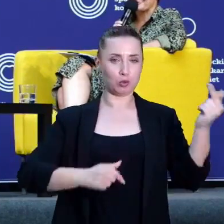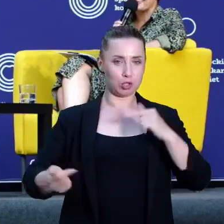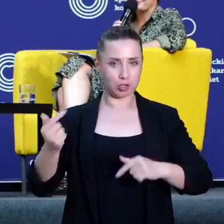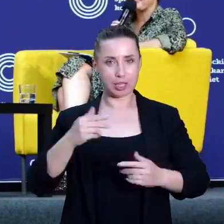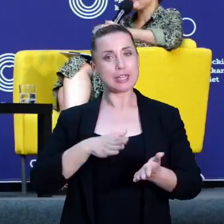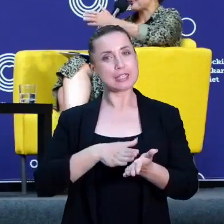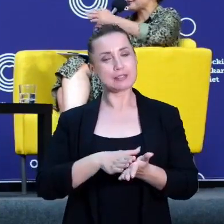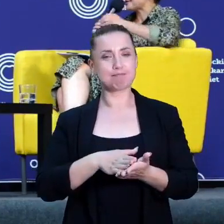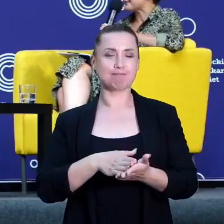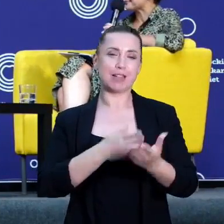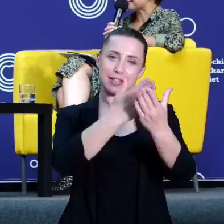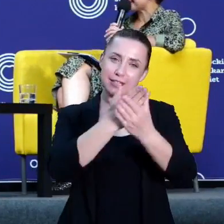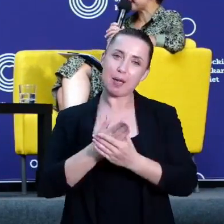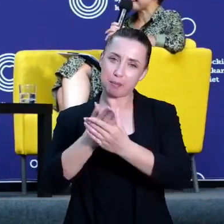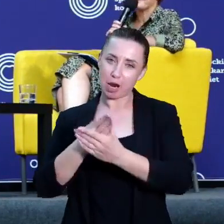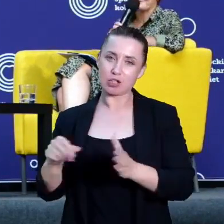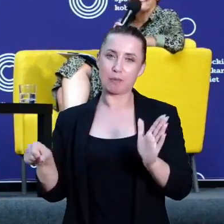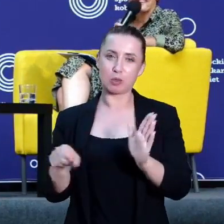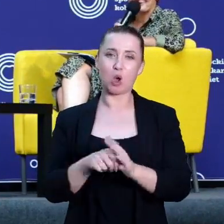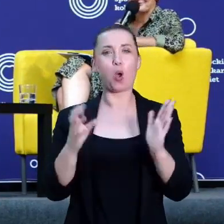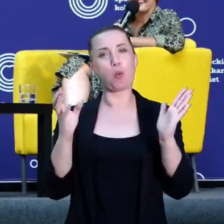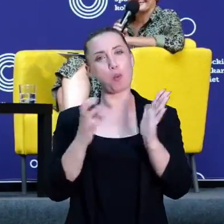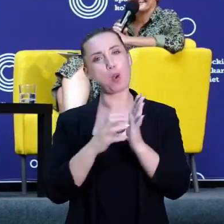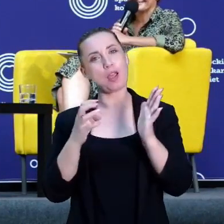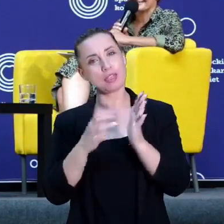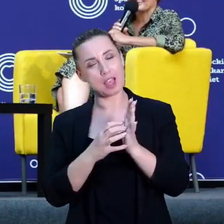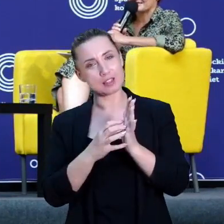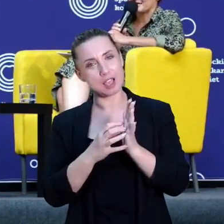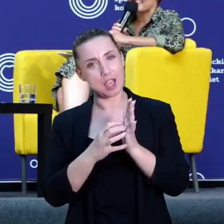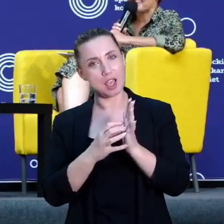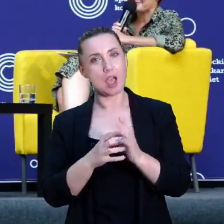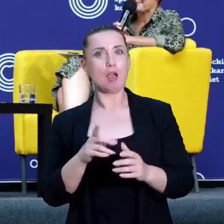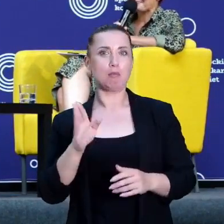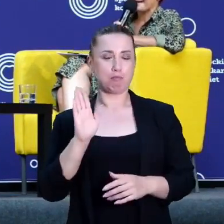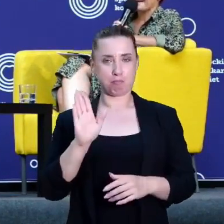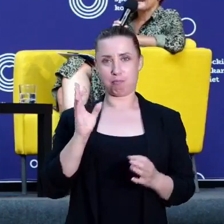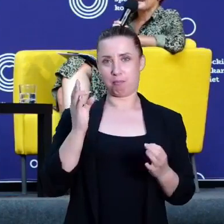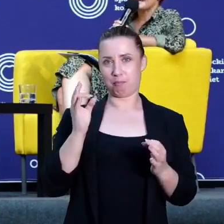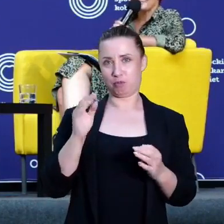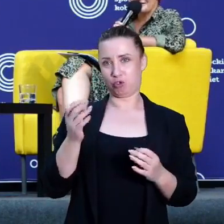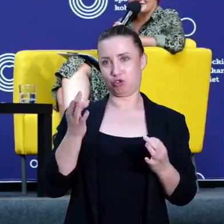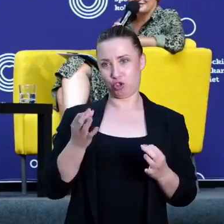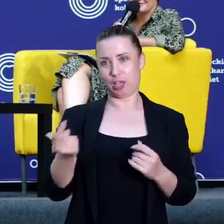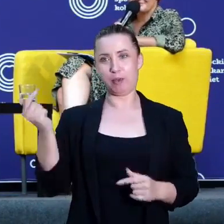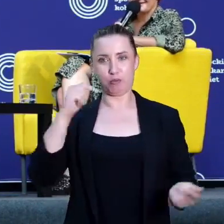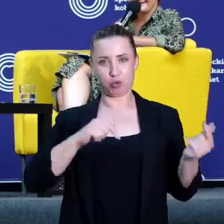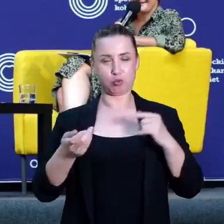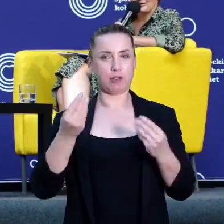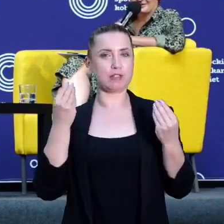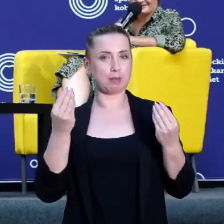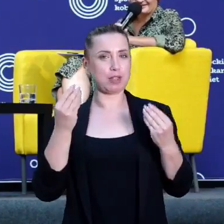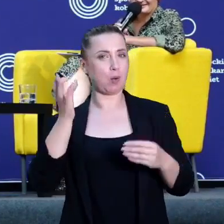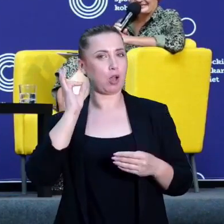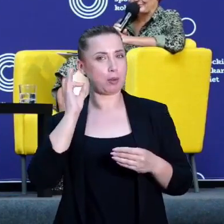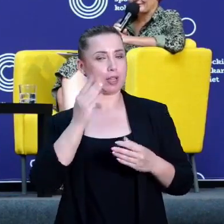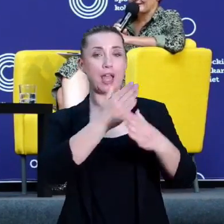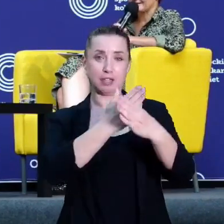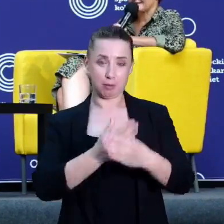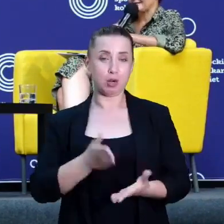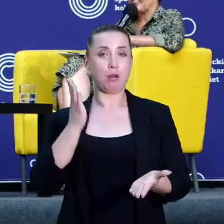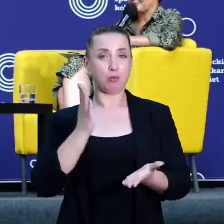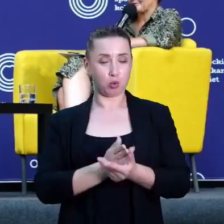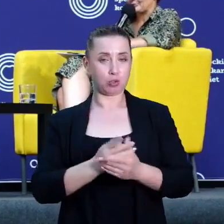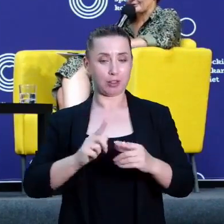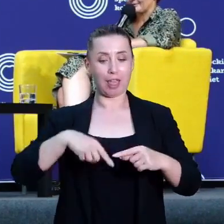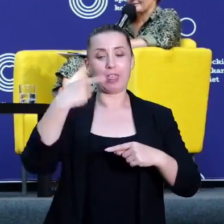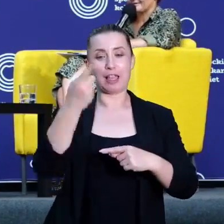do rozmów. Wykorzystajmy, że wspaniałe kobiety są z nami. I zapraszam na kolejne